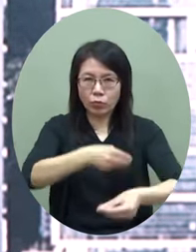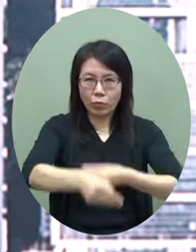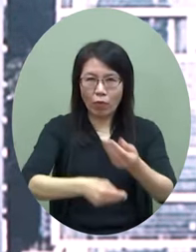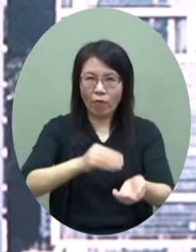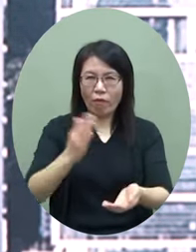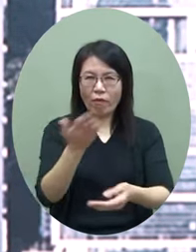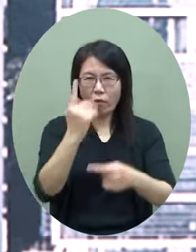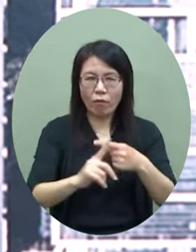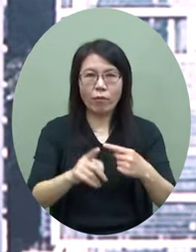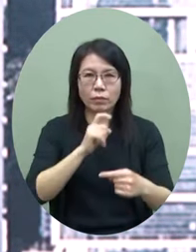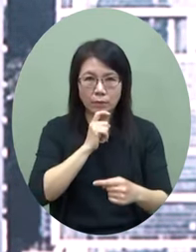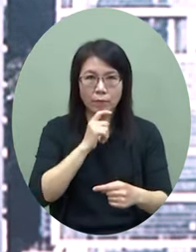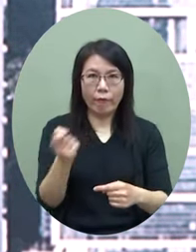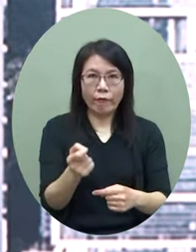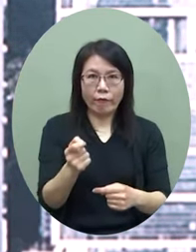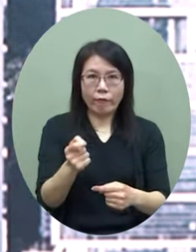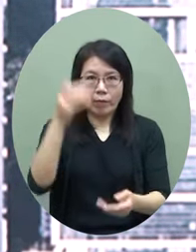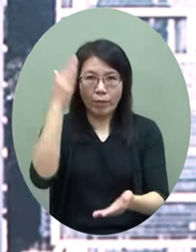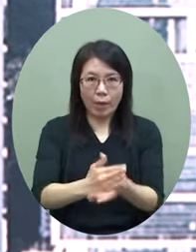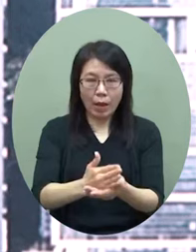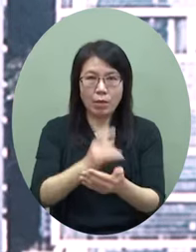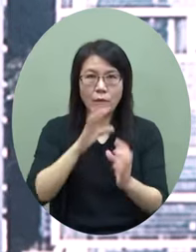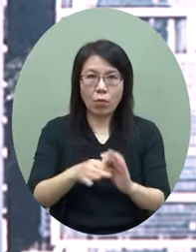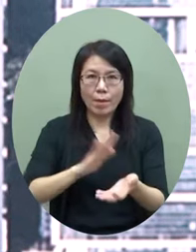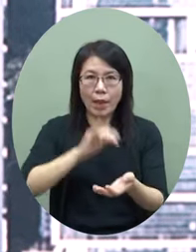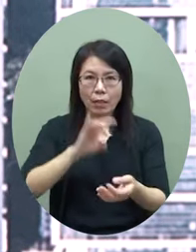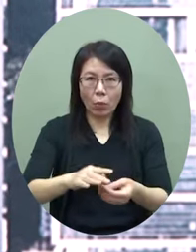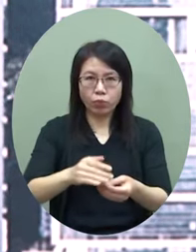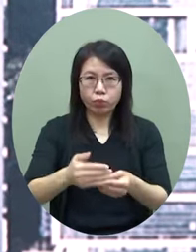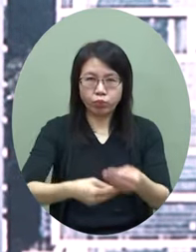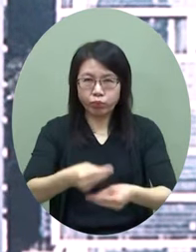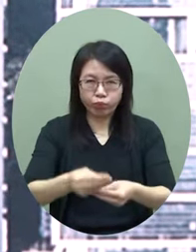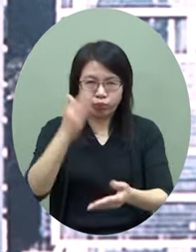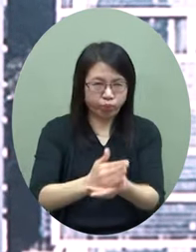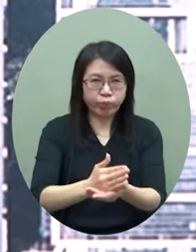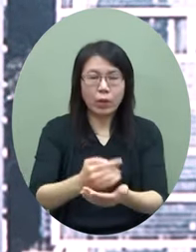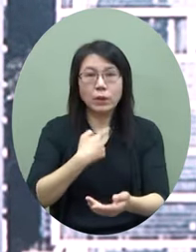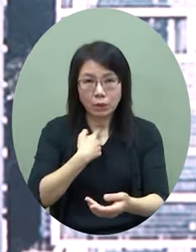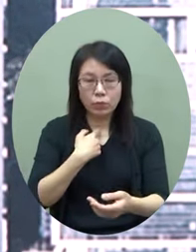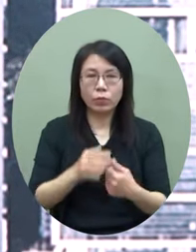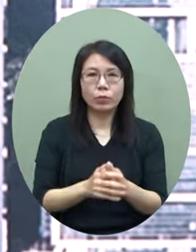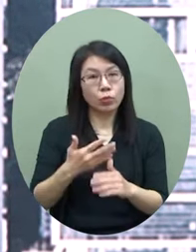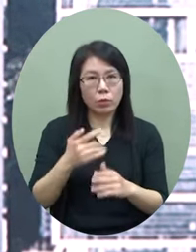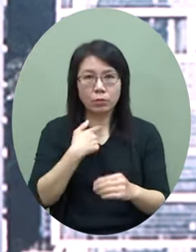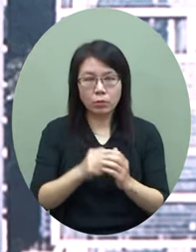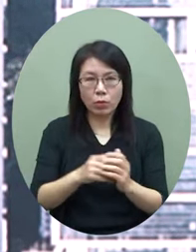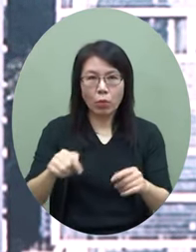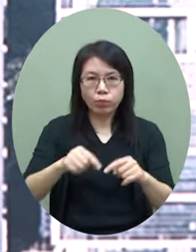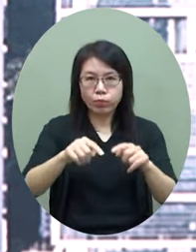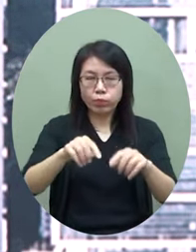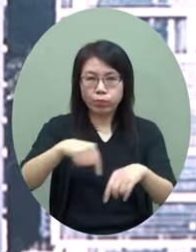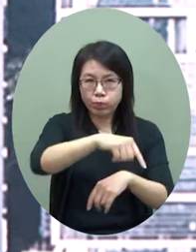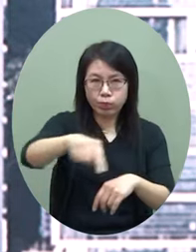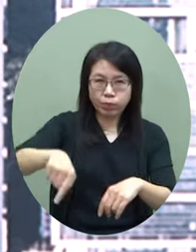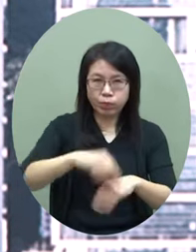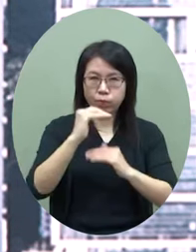希望能夠盡快切斷病毒的傳播鏈所以除了要求在這個區域